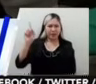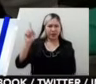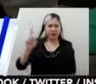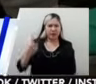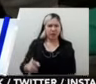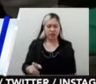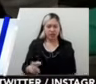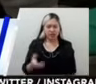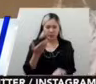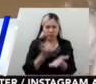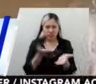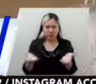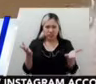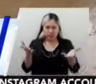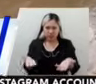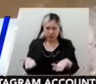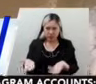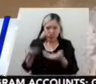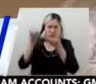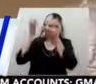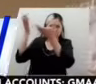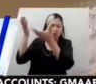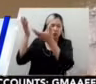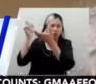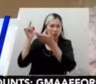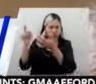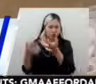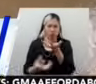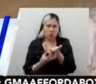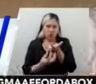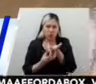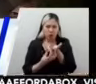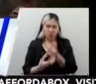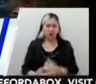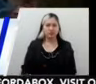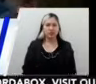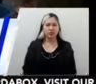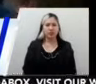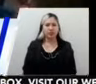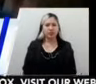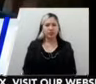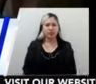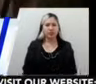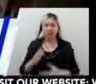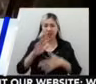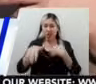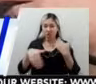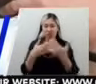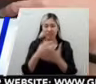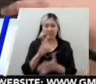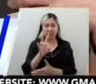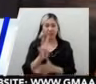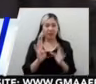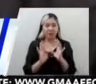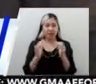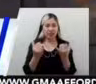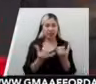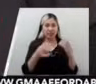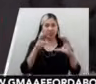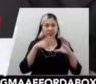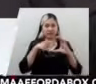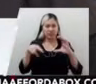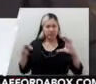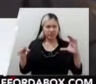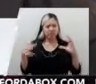namin para makapagluto lang. Ayon sa munisipyo, lubog lahat ang 7 barangay ng Kainta. Tinatanggap namin ng tubig galing bundok din